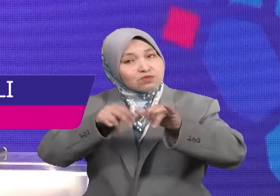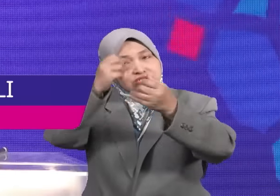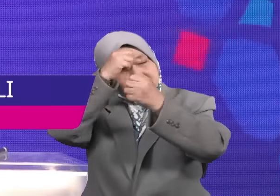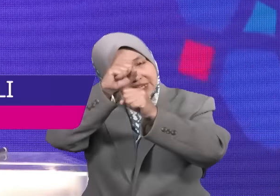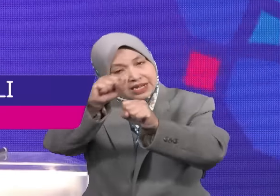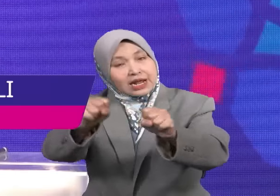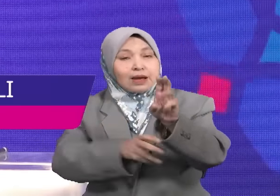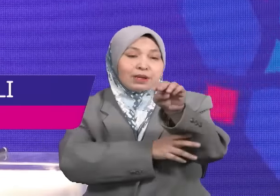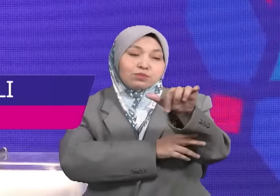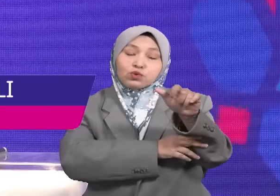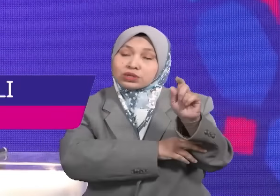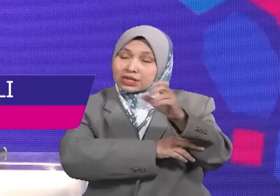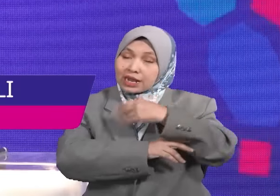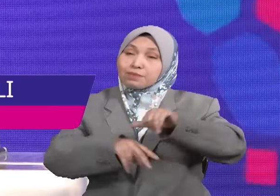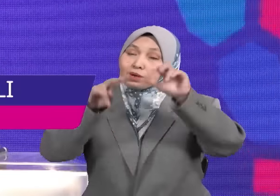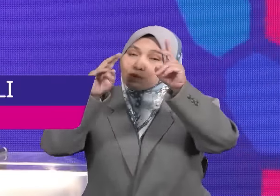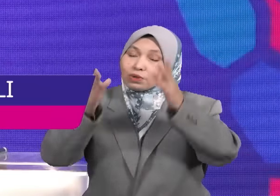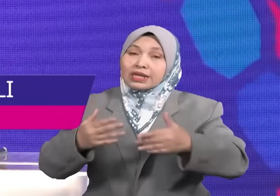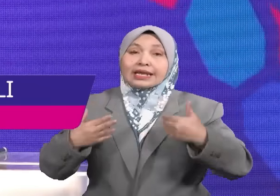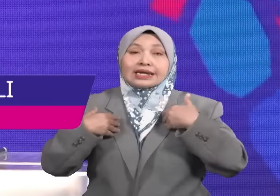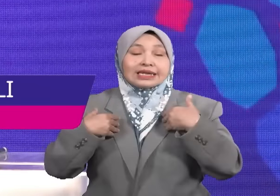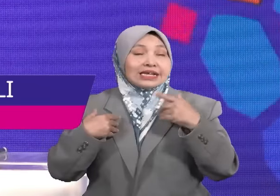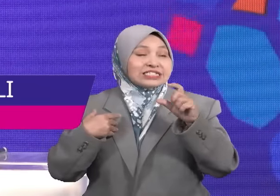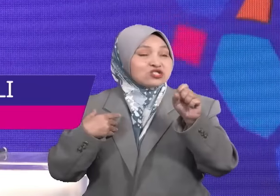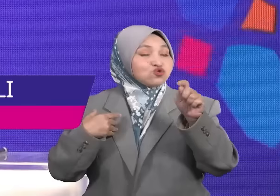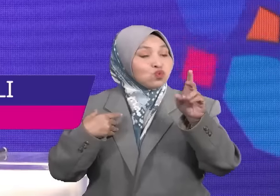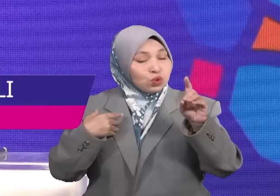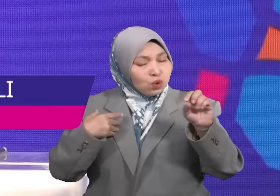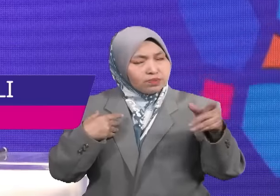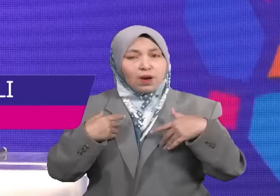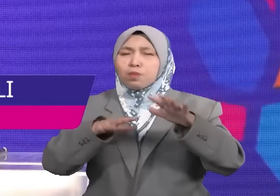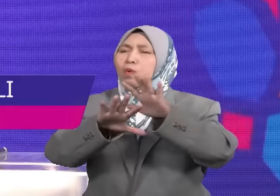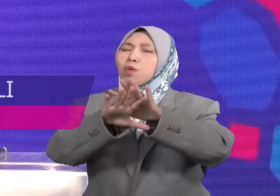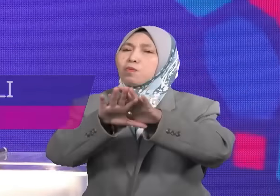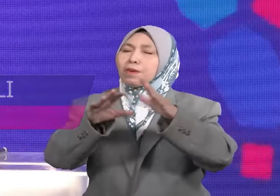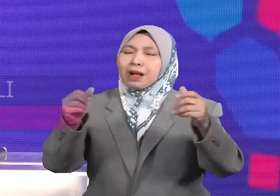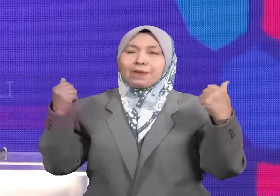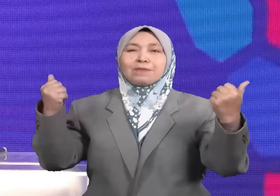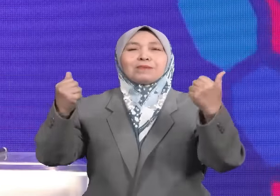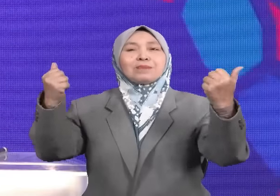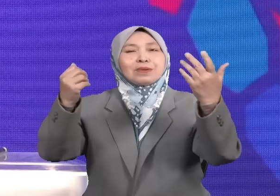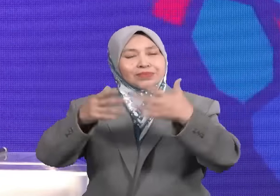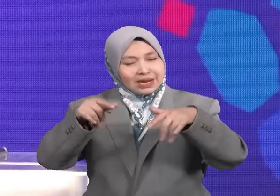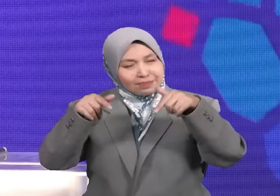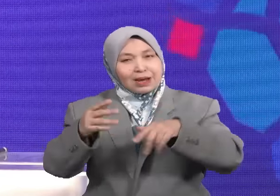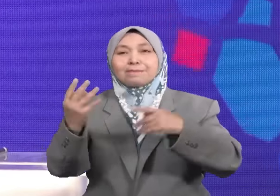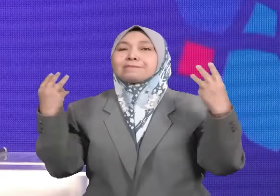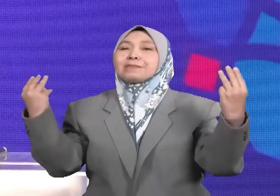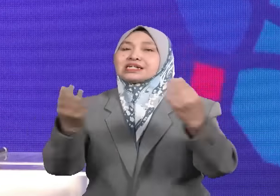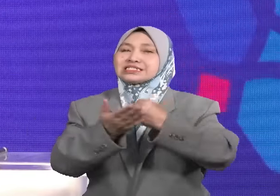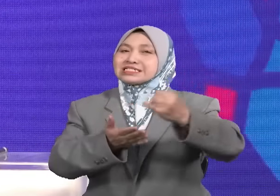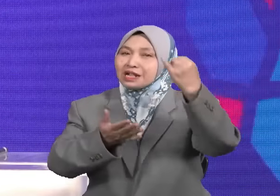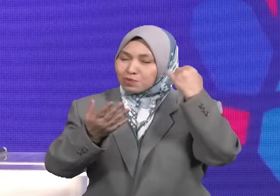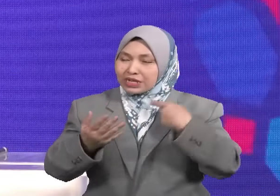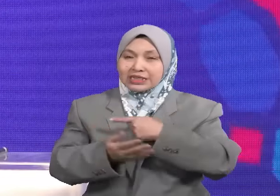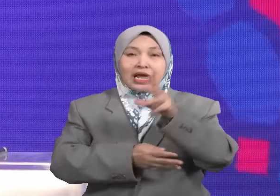dan tak lupa penonton-penonton yang berada di studio terus memeriahkan program ataupun majlis ilmu kita My